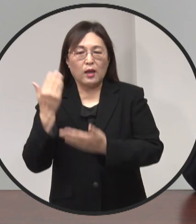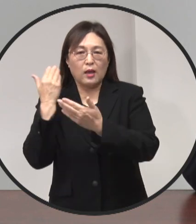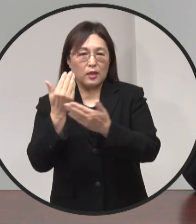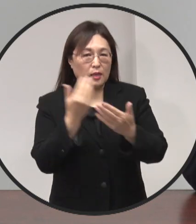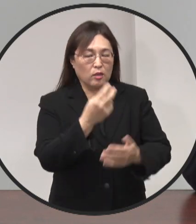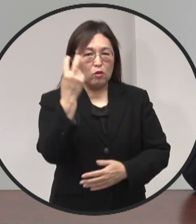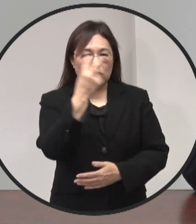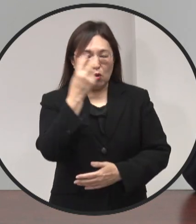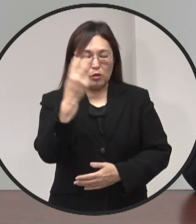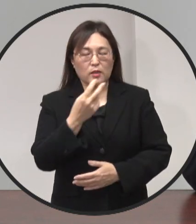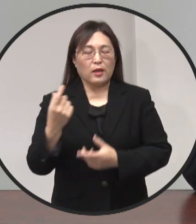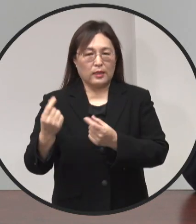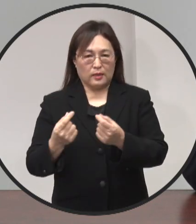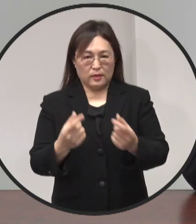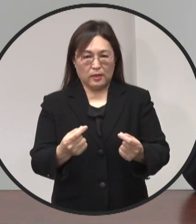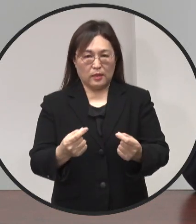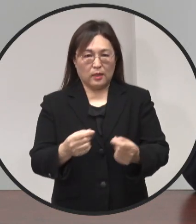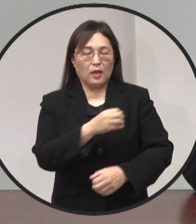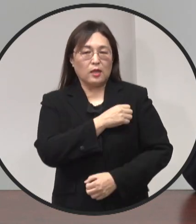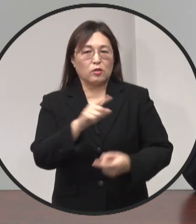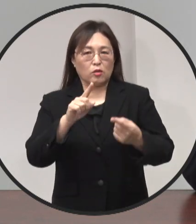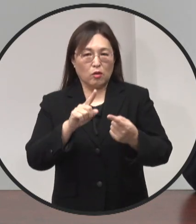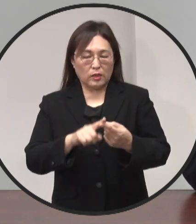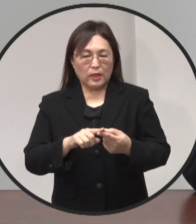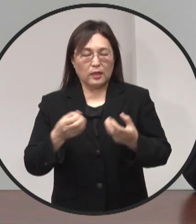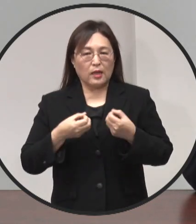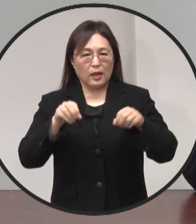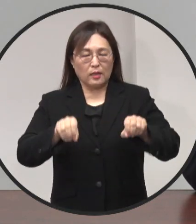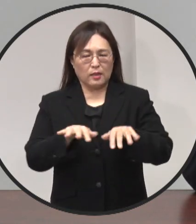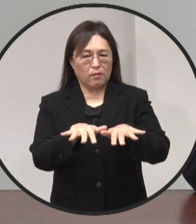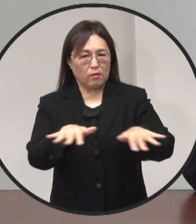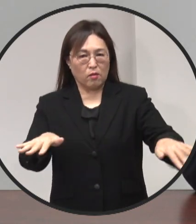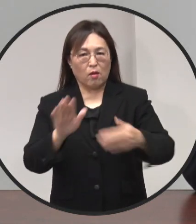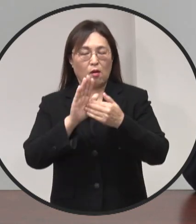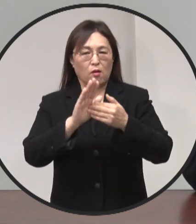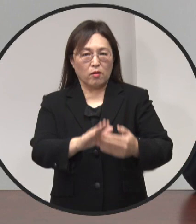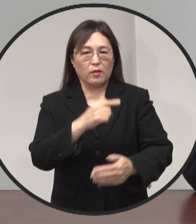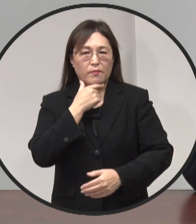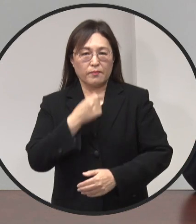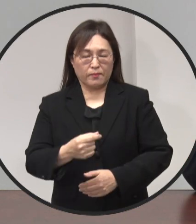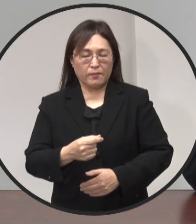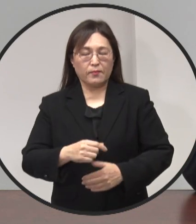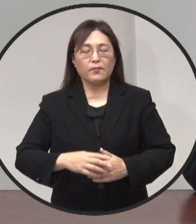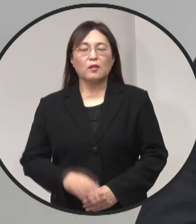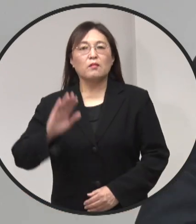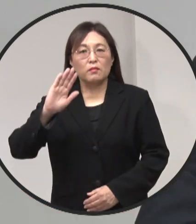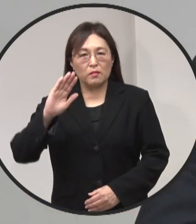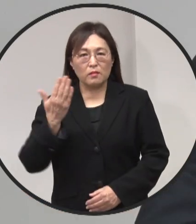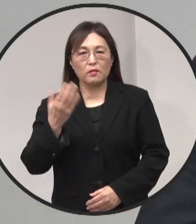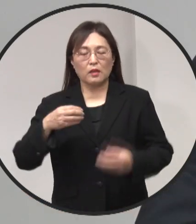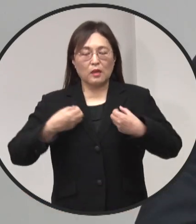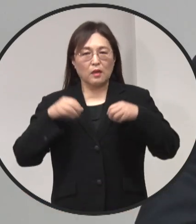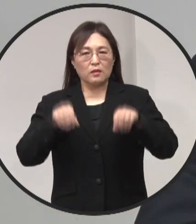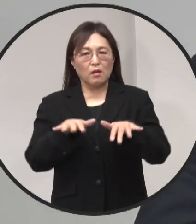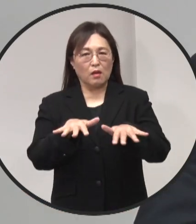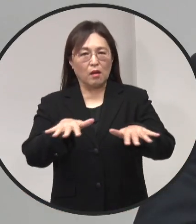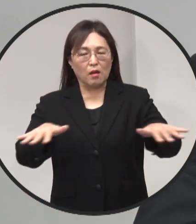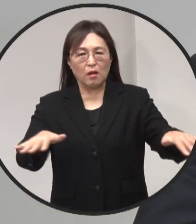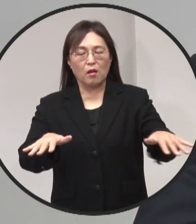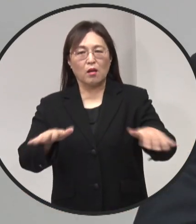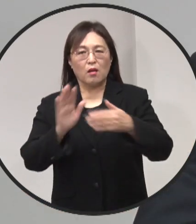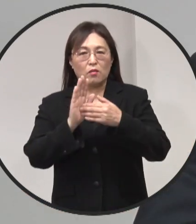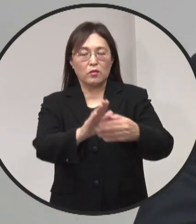して積極的に感染の抑え込みに取り組んでまいります感染の広がり